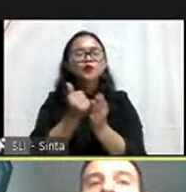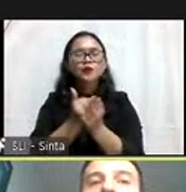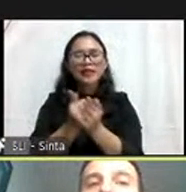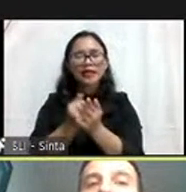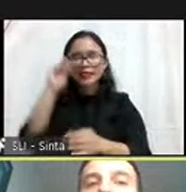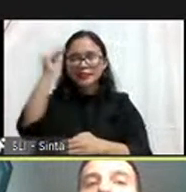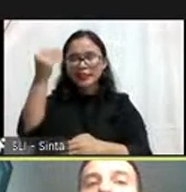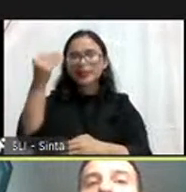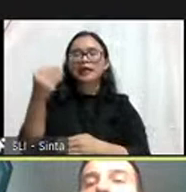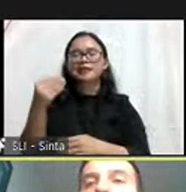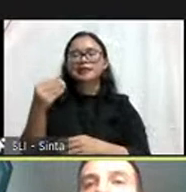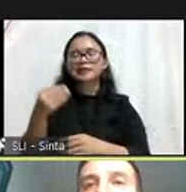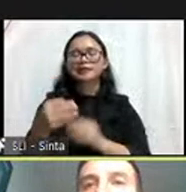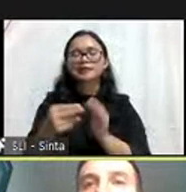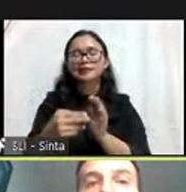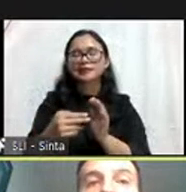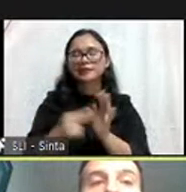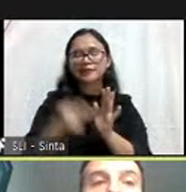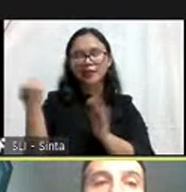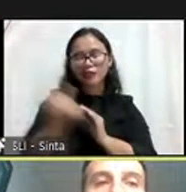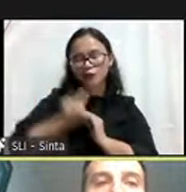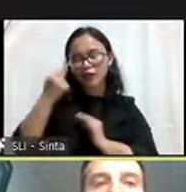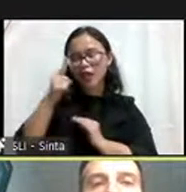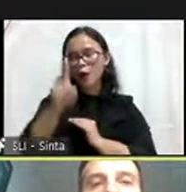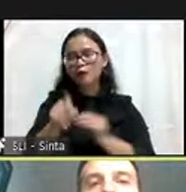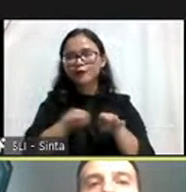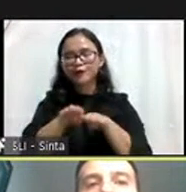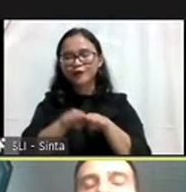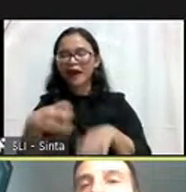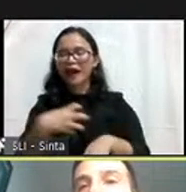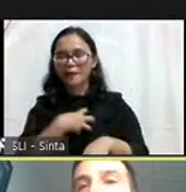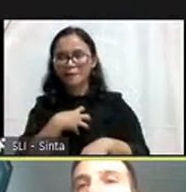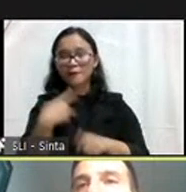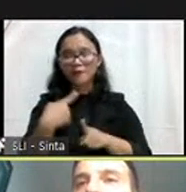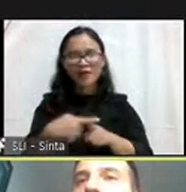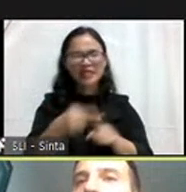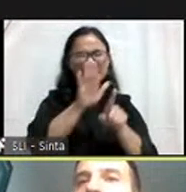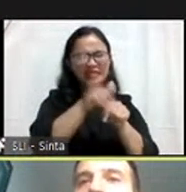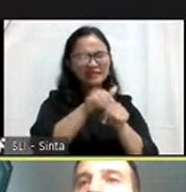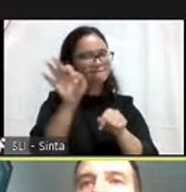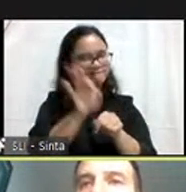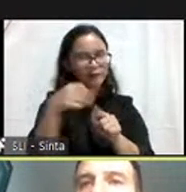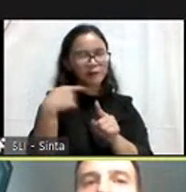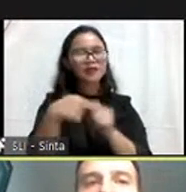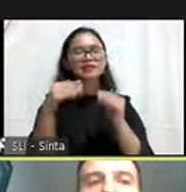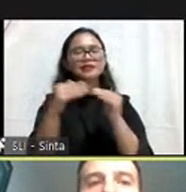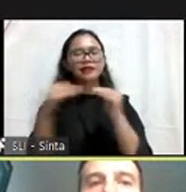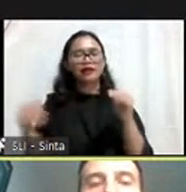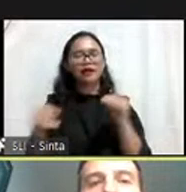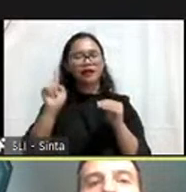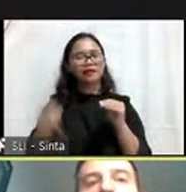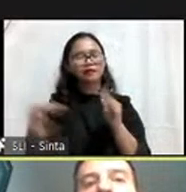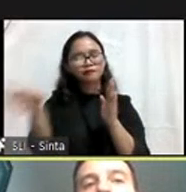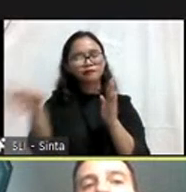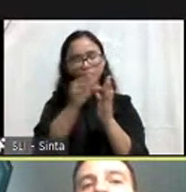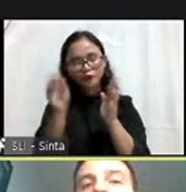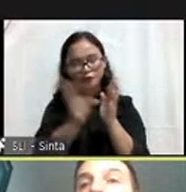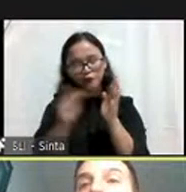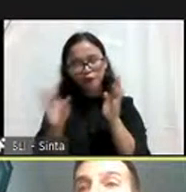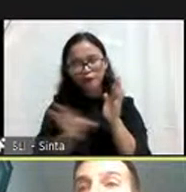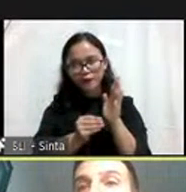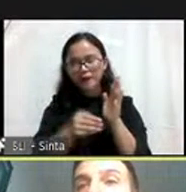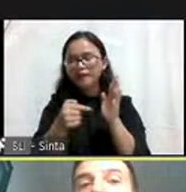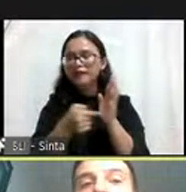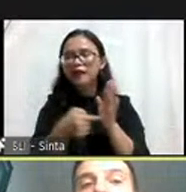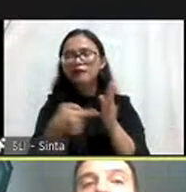standar sakses manusia dan seputar prinsip nonondiskriminasi dan kesetaraan Mengapa ini penting Kenapa kita perlu memiliki